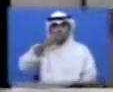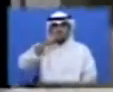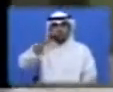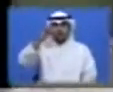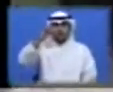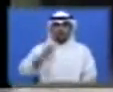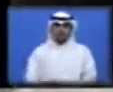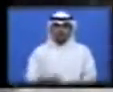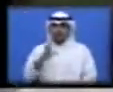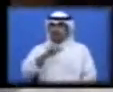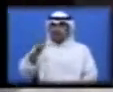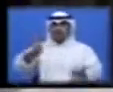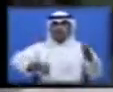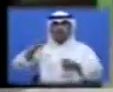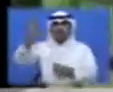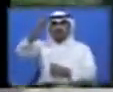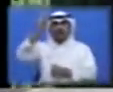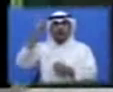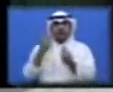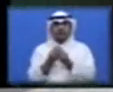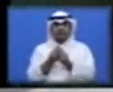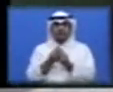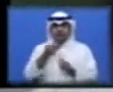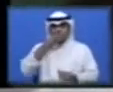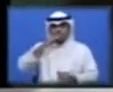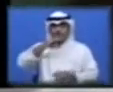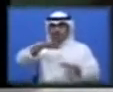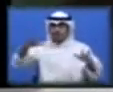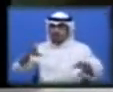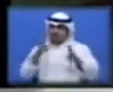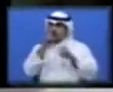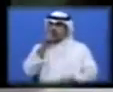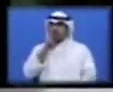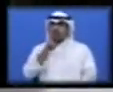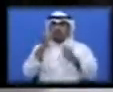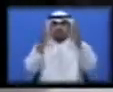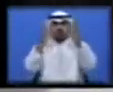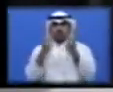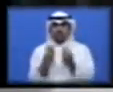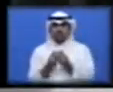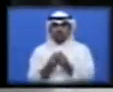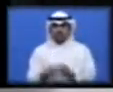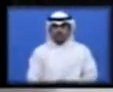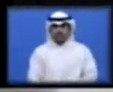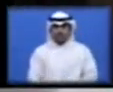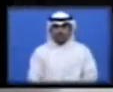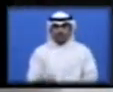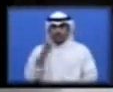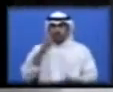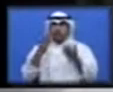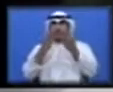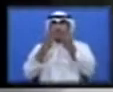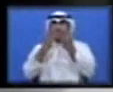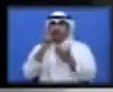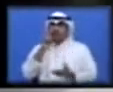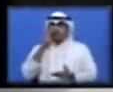للمهمات، بالنسبة لسيارات الإسعاف، كله متوفر والحمد لله في الوقت الحاضر، ونقوم بمهمتنا على أكمل وجه، وإن شاء الله